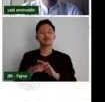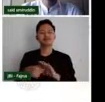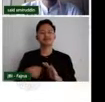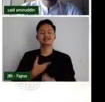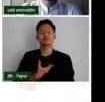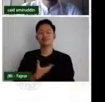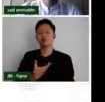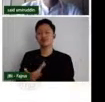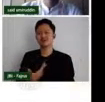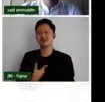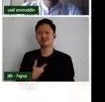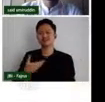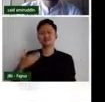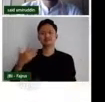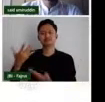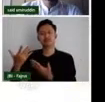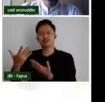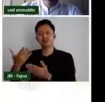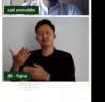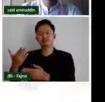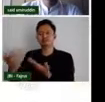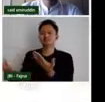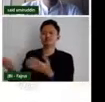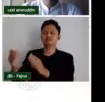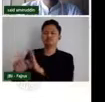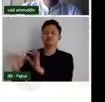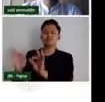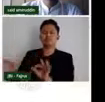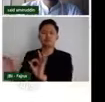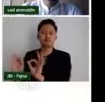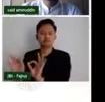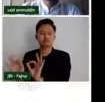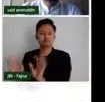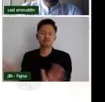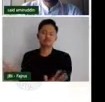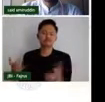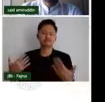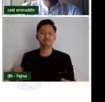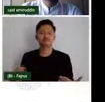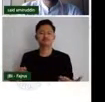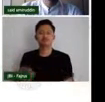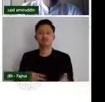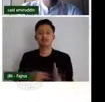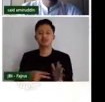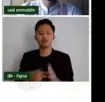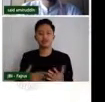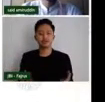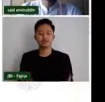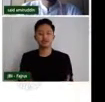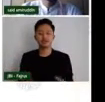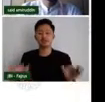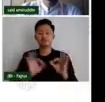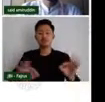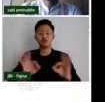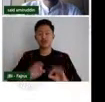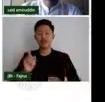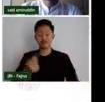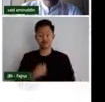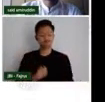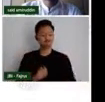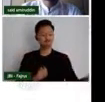sempurna. Nah, ketika yang tidak sempurna itu hadir dan kita yang sempurna menjadi